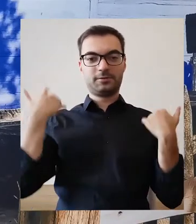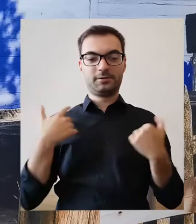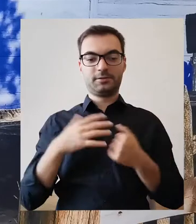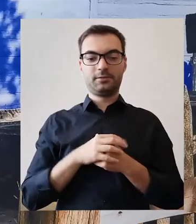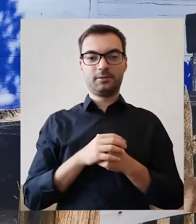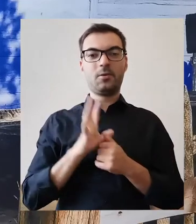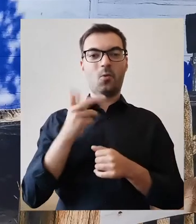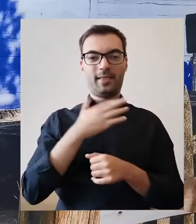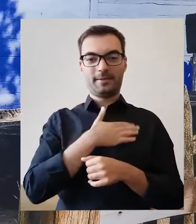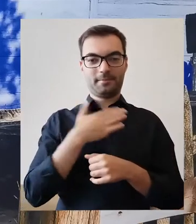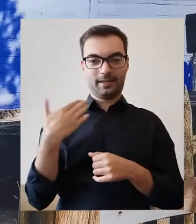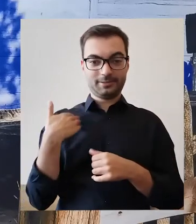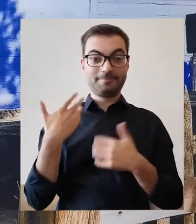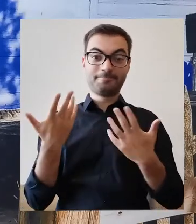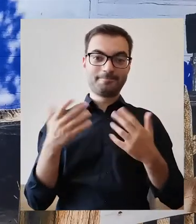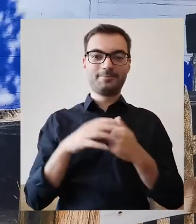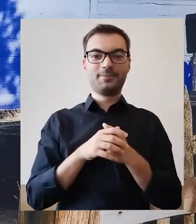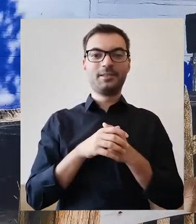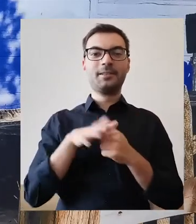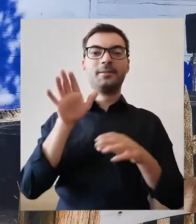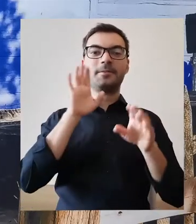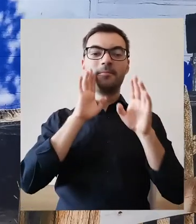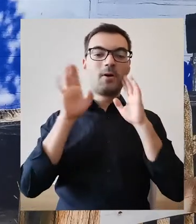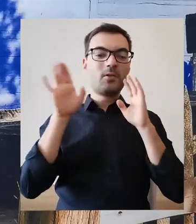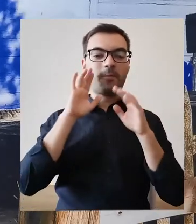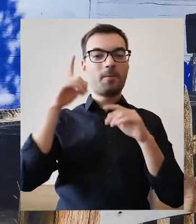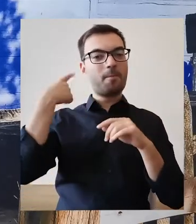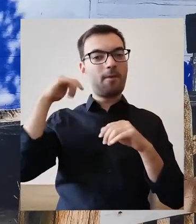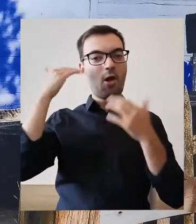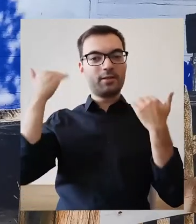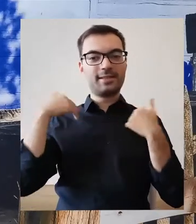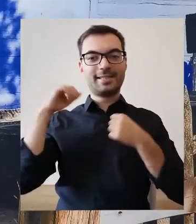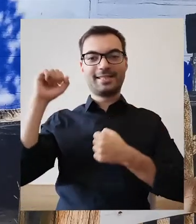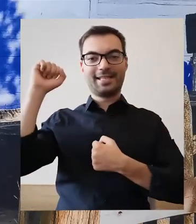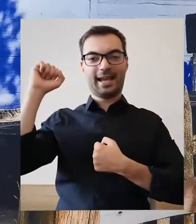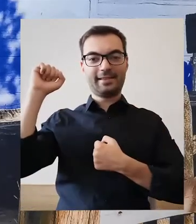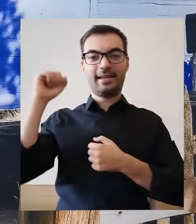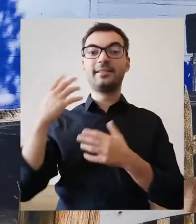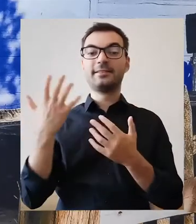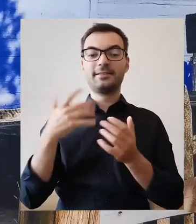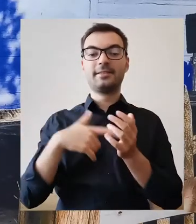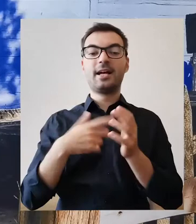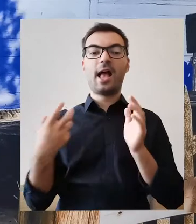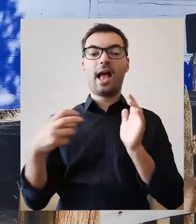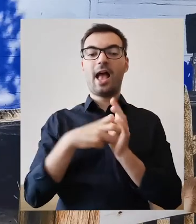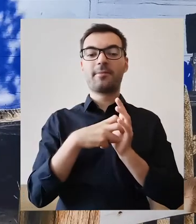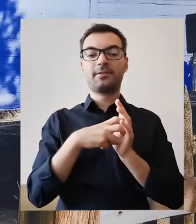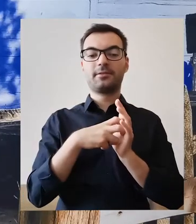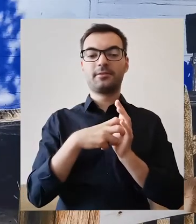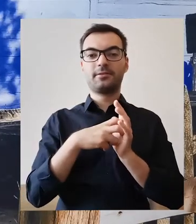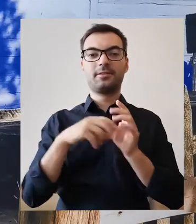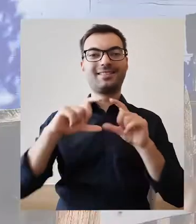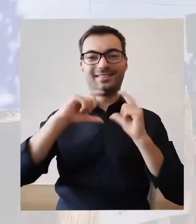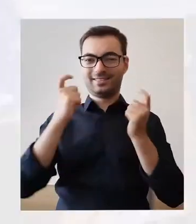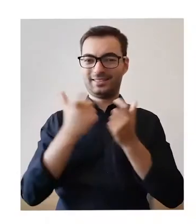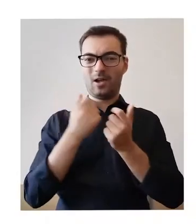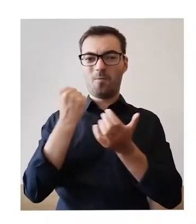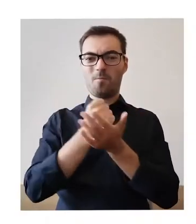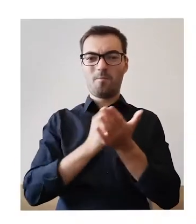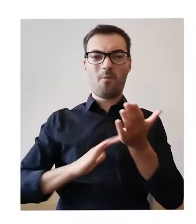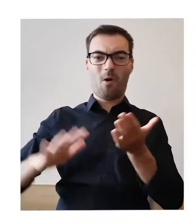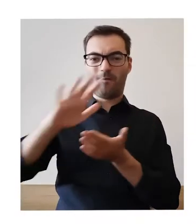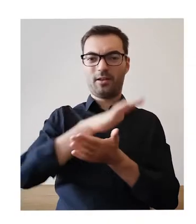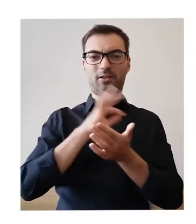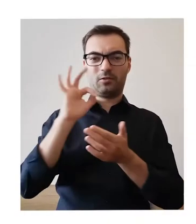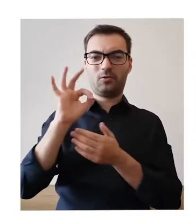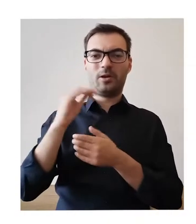wyraźny wzrost cen podobną scenę można znaleźć na herbie całego powiatu białoszewskiego